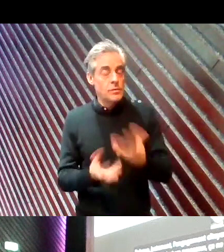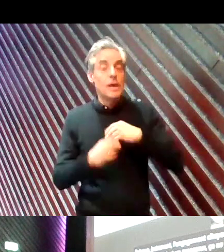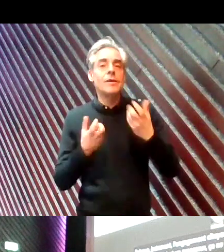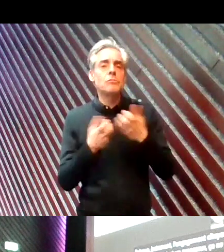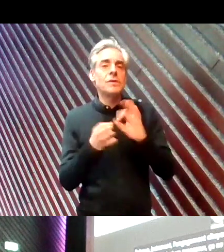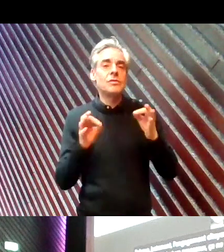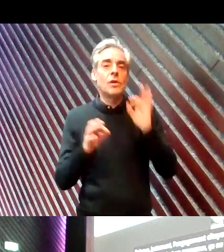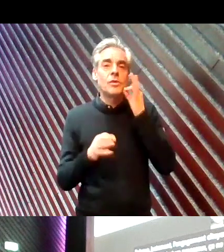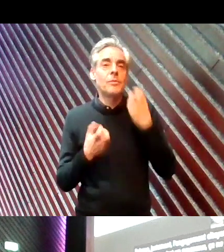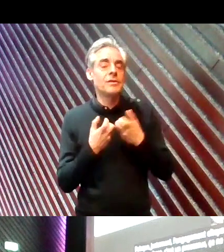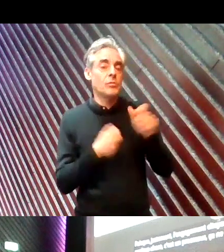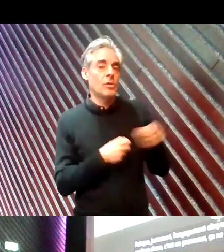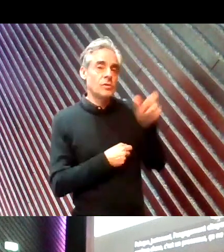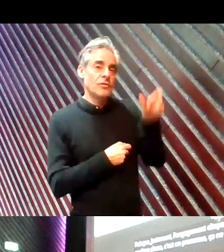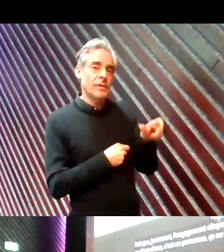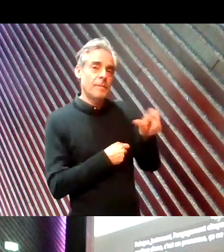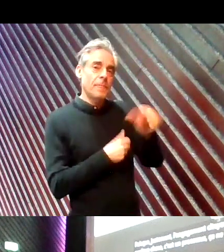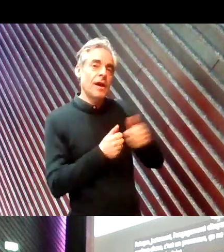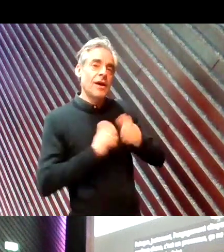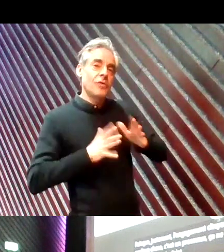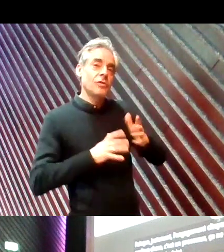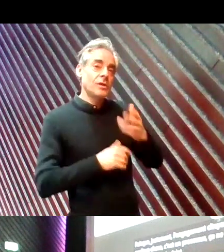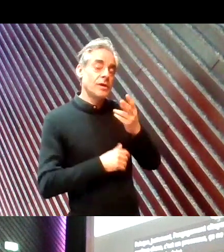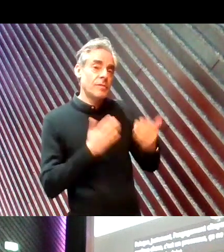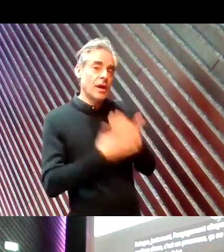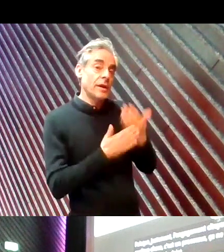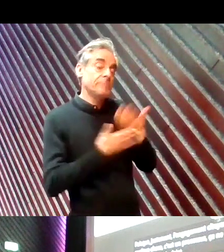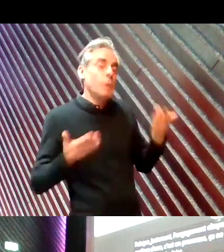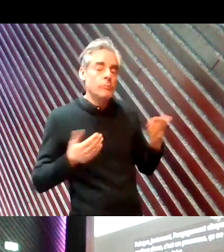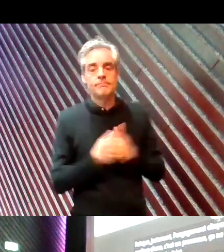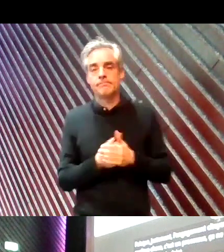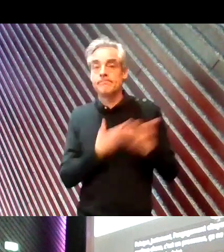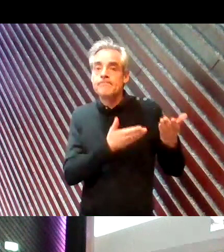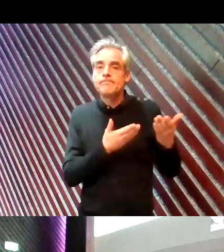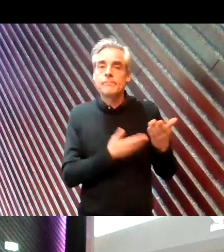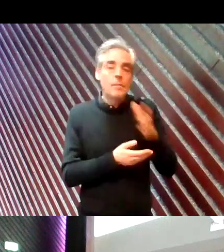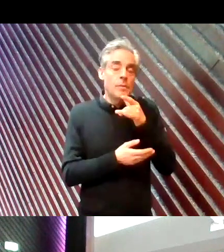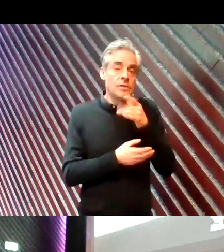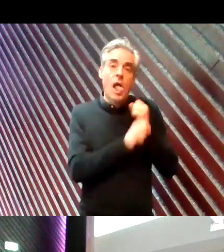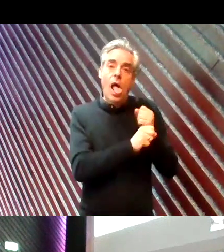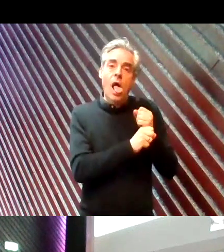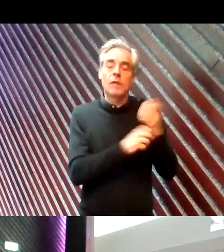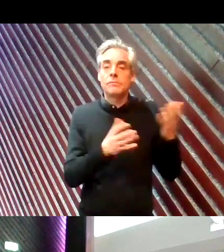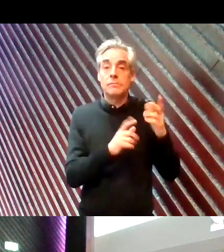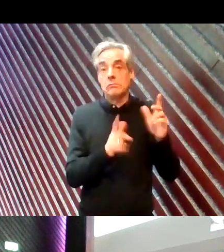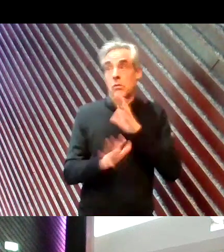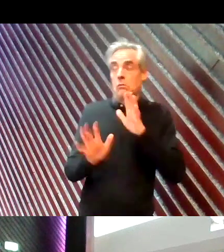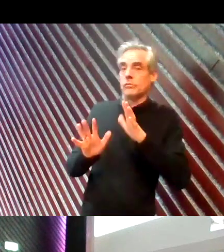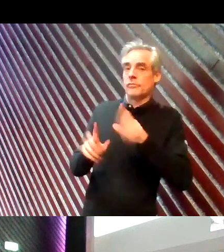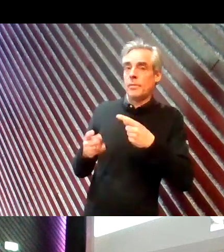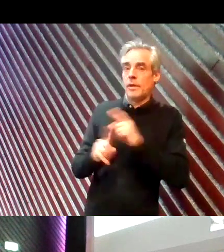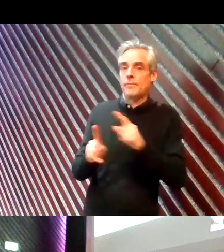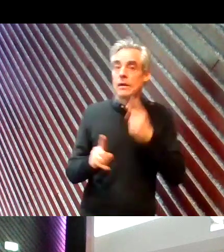anecdote, je vais venir avec justement un volontaire ce matin et puis finalement, la dernière minute, m'a dit, non, je ne pas